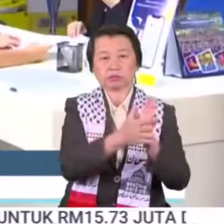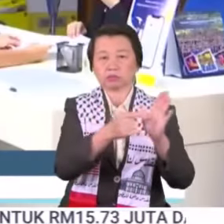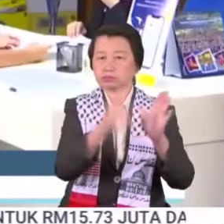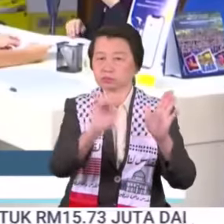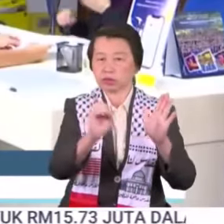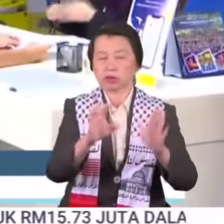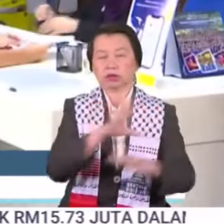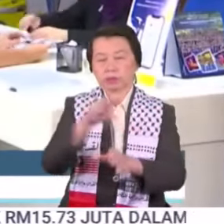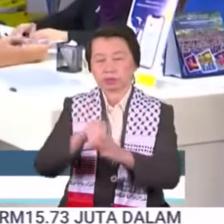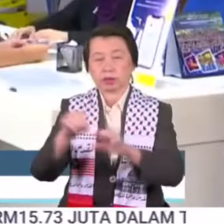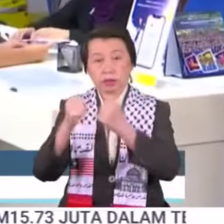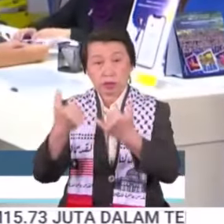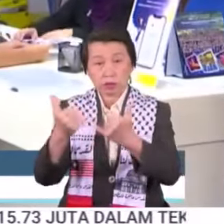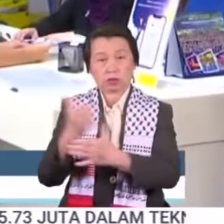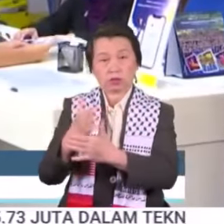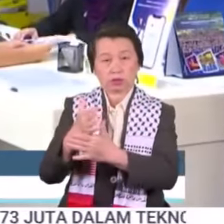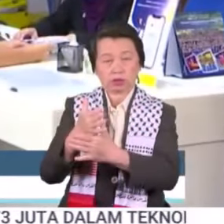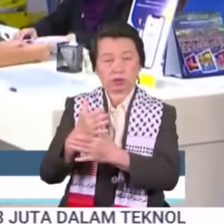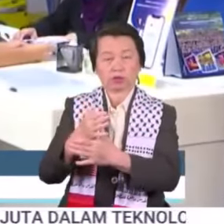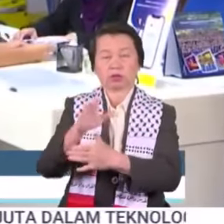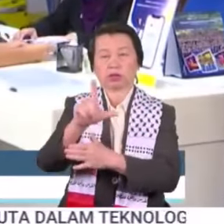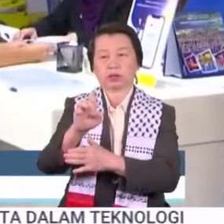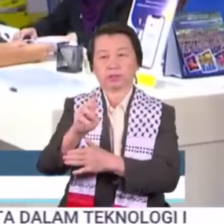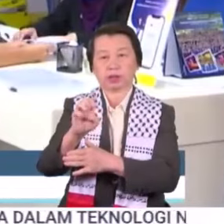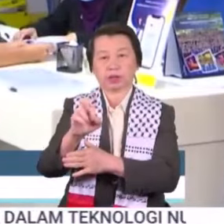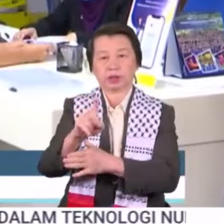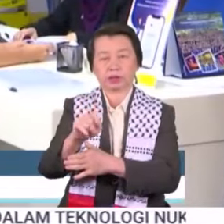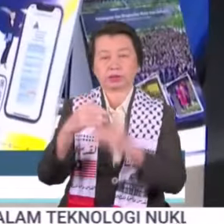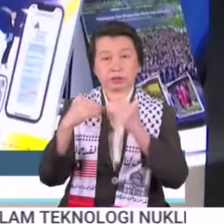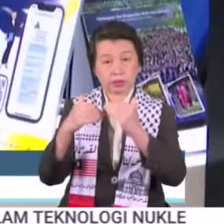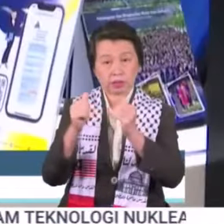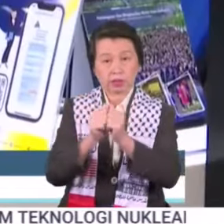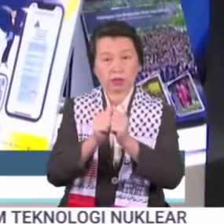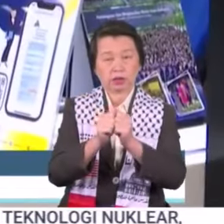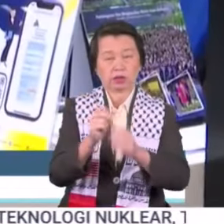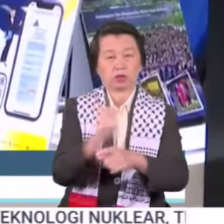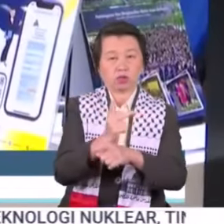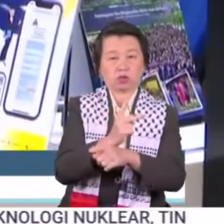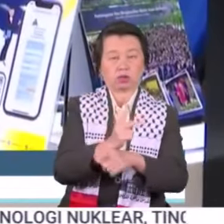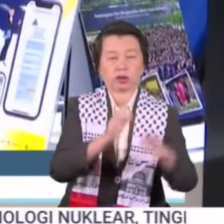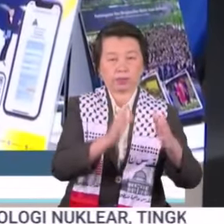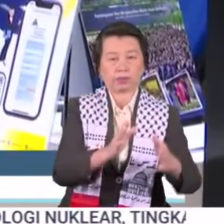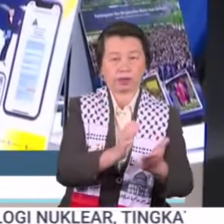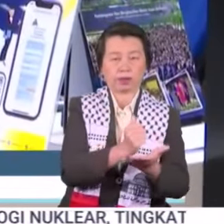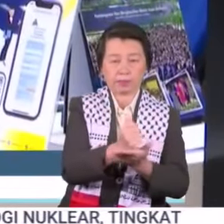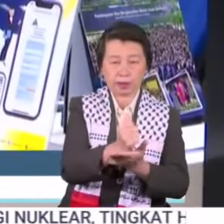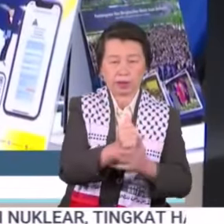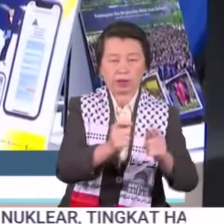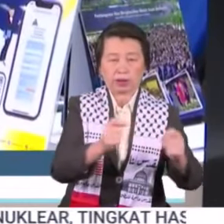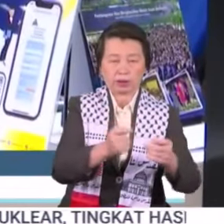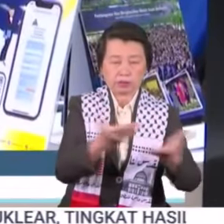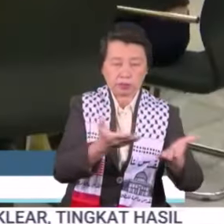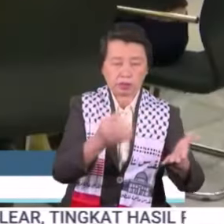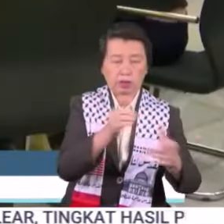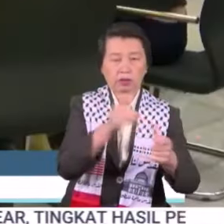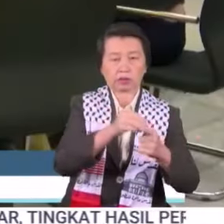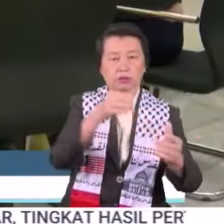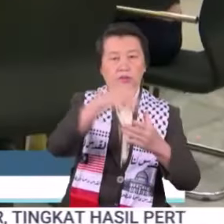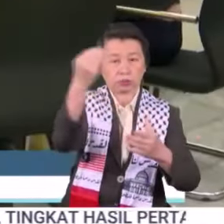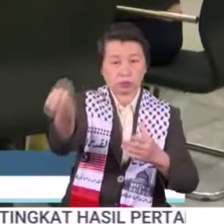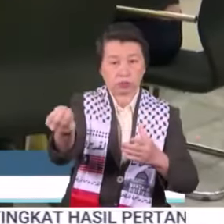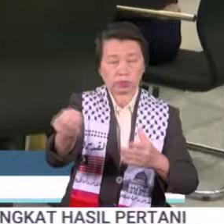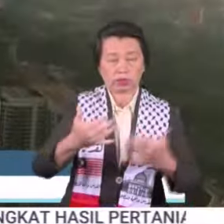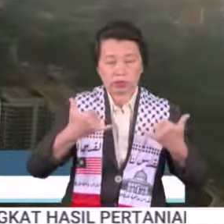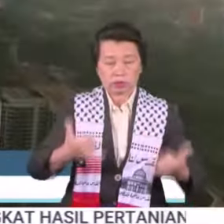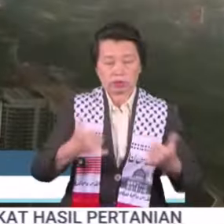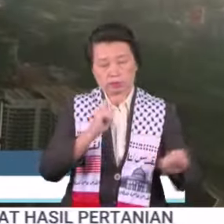ia membabitkan Syarikat perkongsian liabiliti terhad koperasi dan badan amanah sama ada entiti tempatan ataupun asing